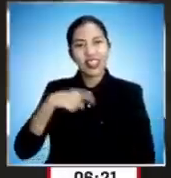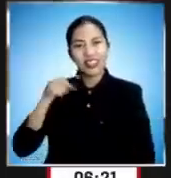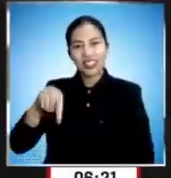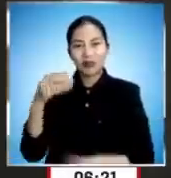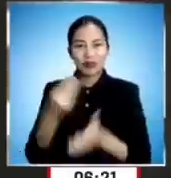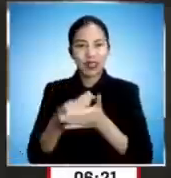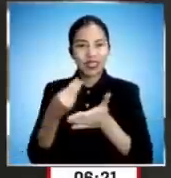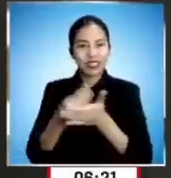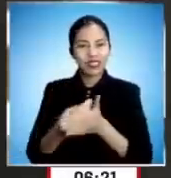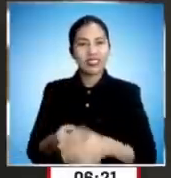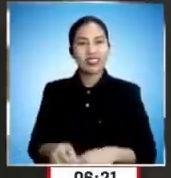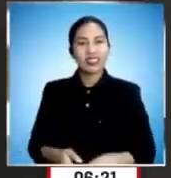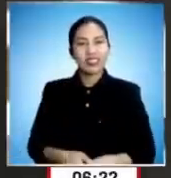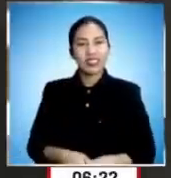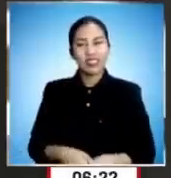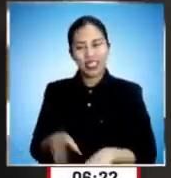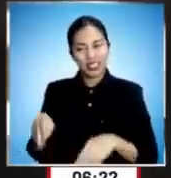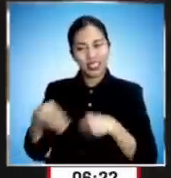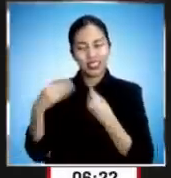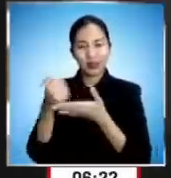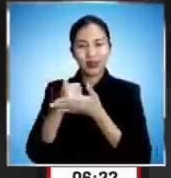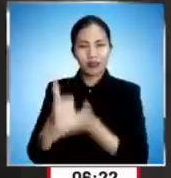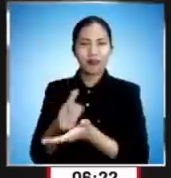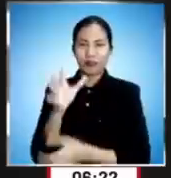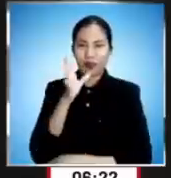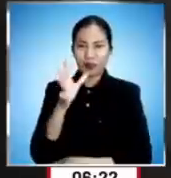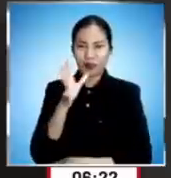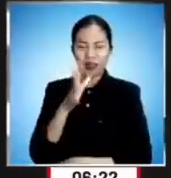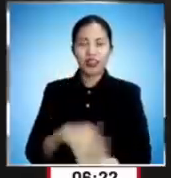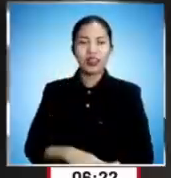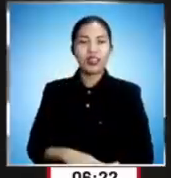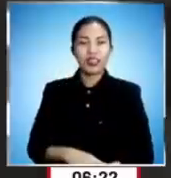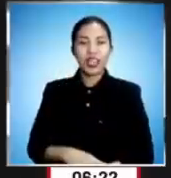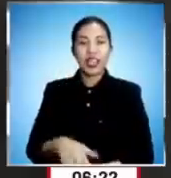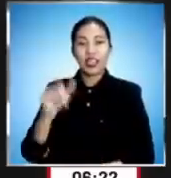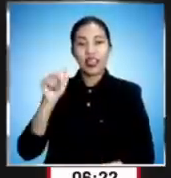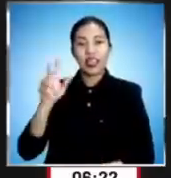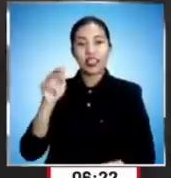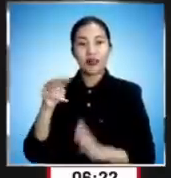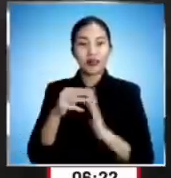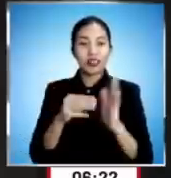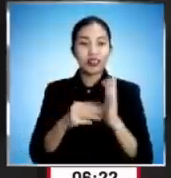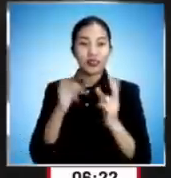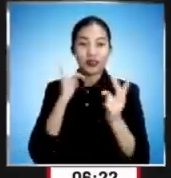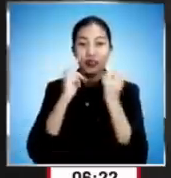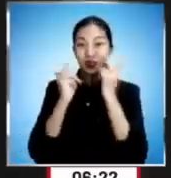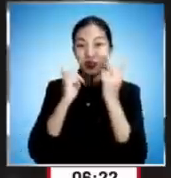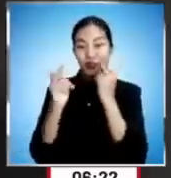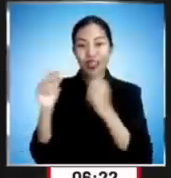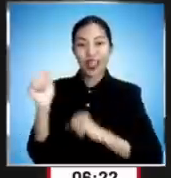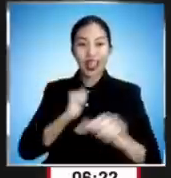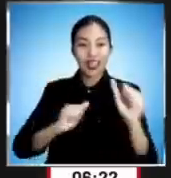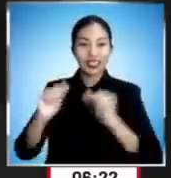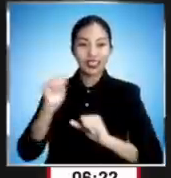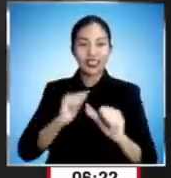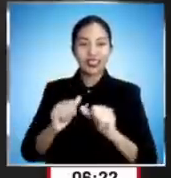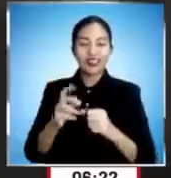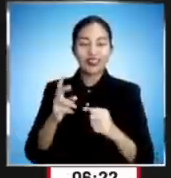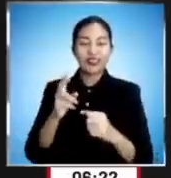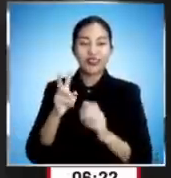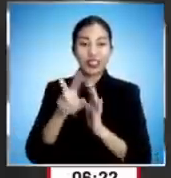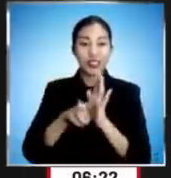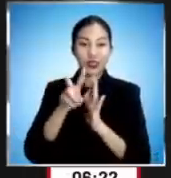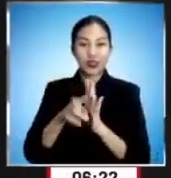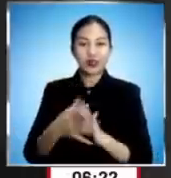mama! Ibalin na raw dahil umabot na ng 13 million views ang kanyang on-the-spot acting videos. Aminin mo na magnanakaw ka! Paano